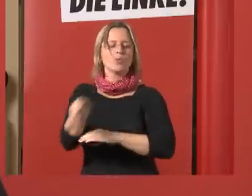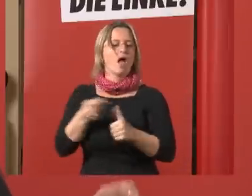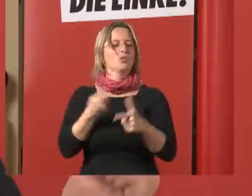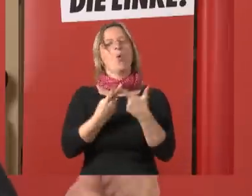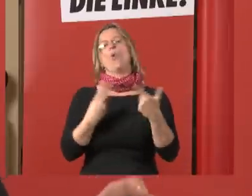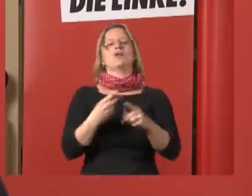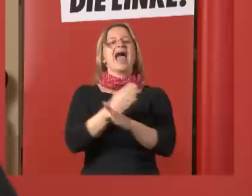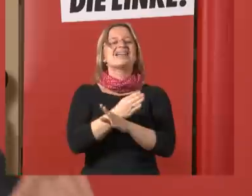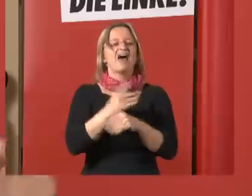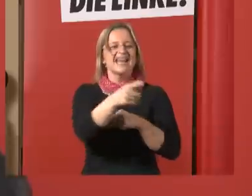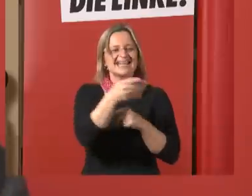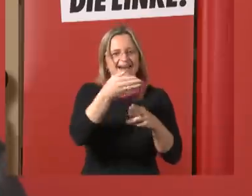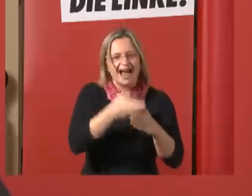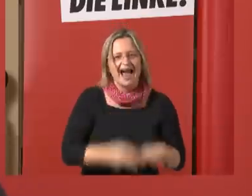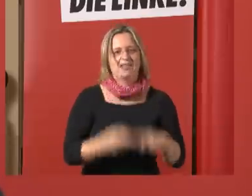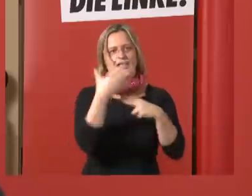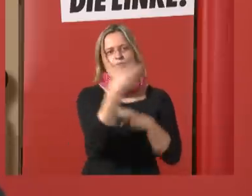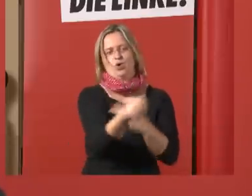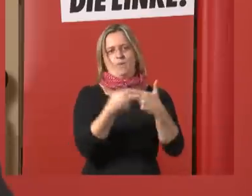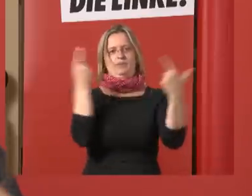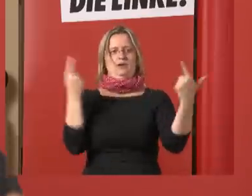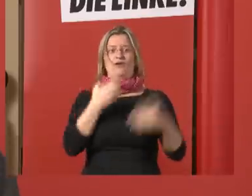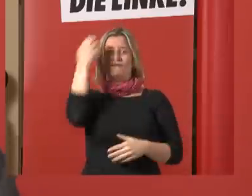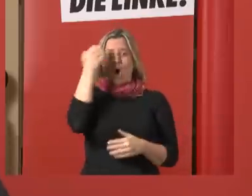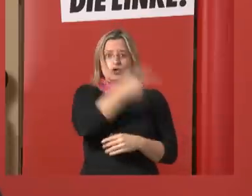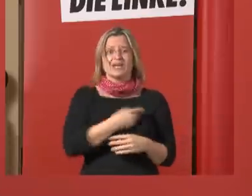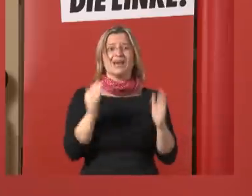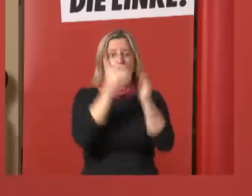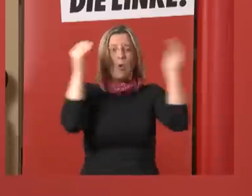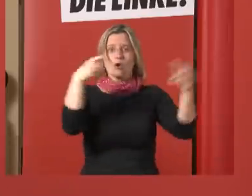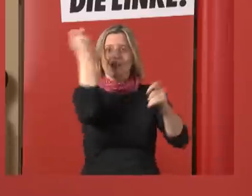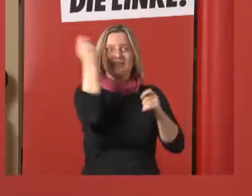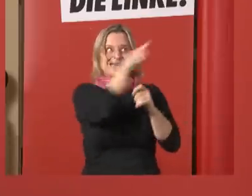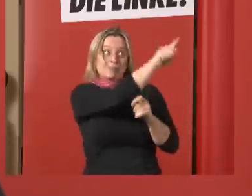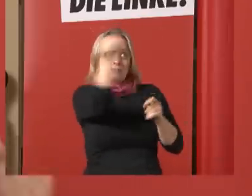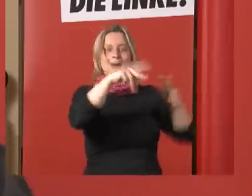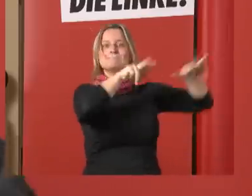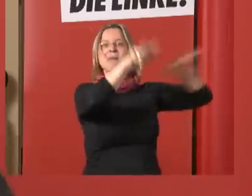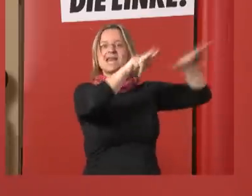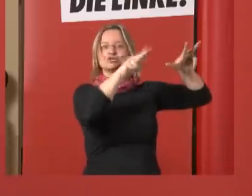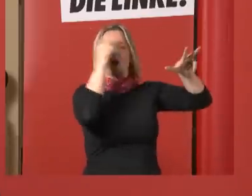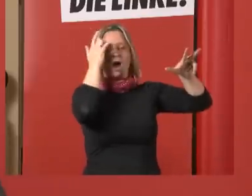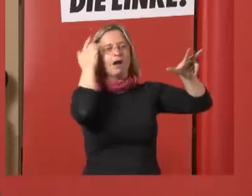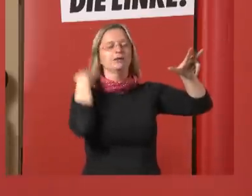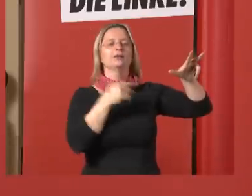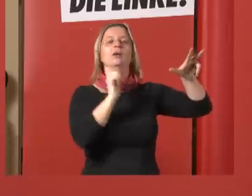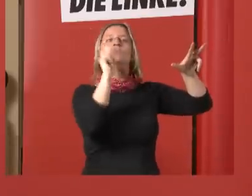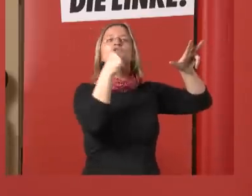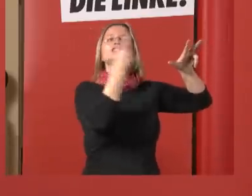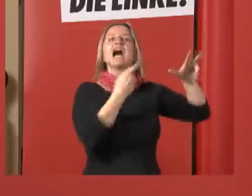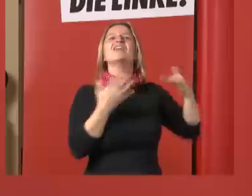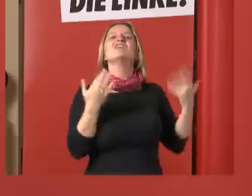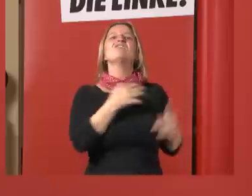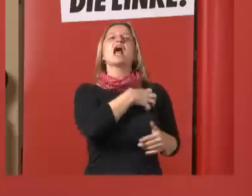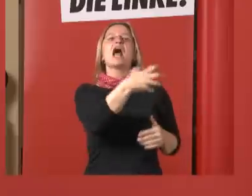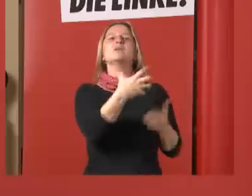wird gezahlt mit der Begründung, die haben ja noch eine Grundsicherung oder eine Invalidenrente. Also wenn wir es eines Tages einführen, dass die